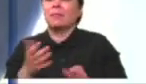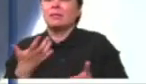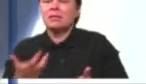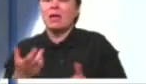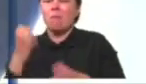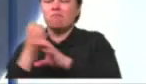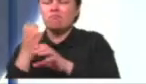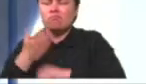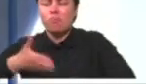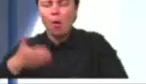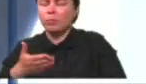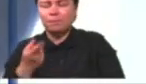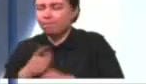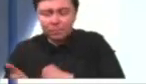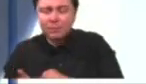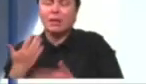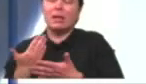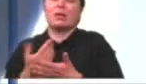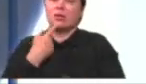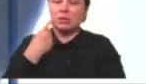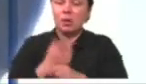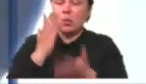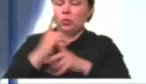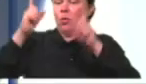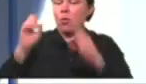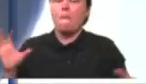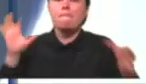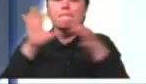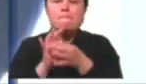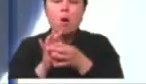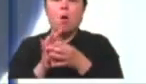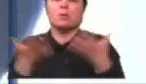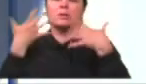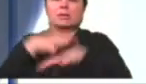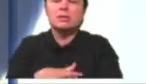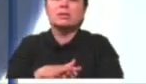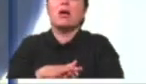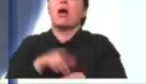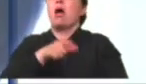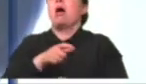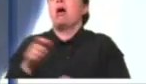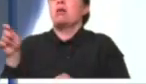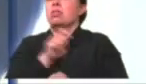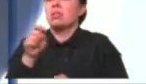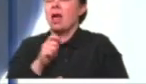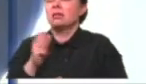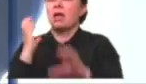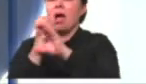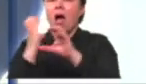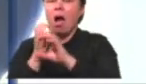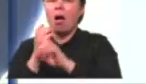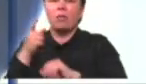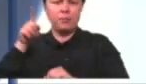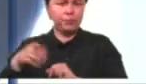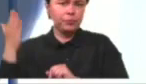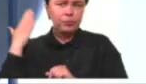szynobusem. Zdecydowaliśmy się już uruchomić połączenia zintegrowane w transporcie autobusowym. Efektem tego jest to, że w zeszłym miesiącu z tych